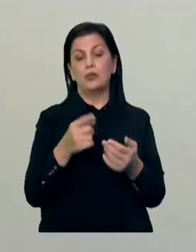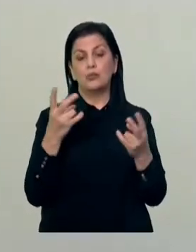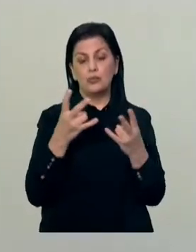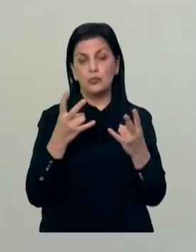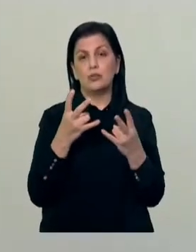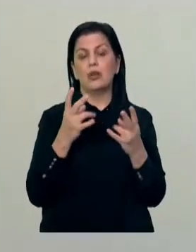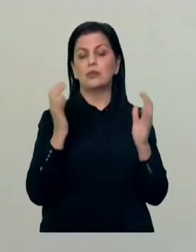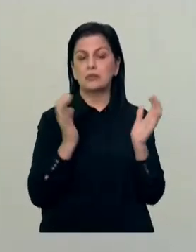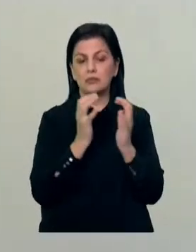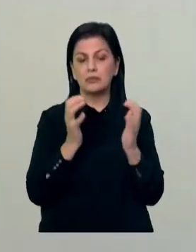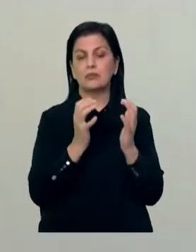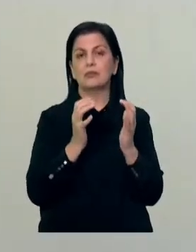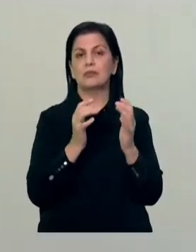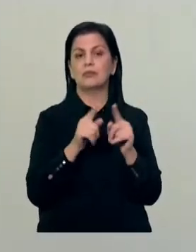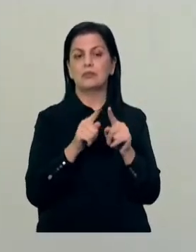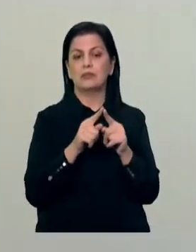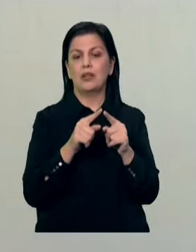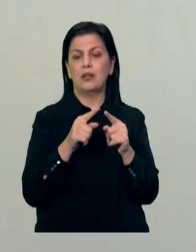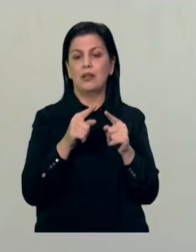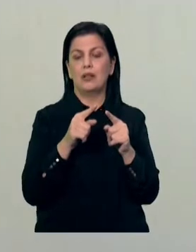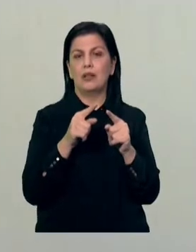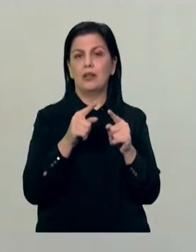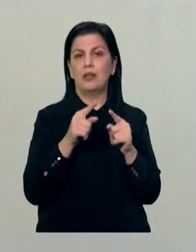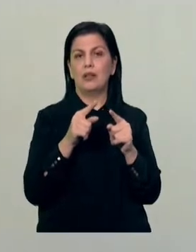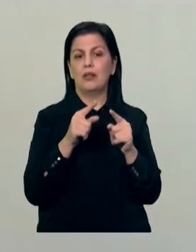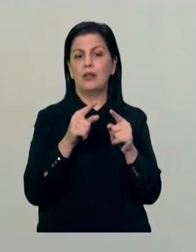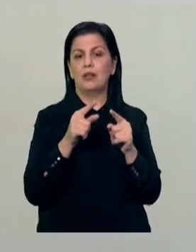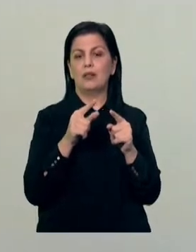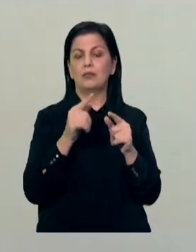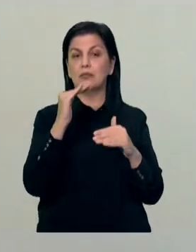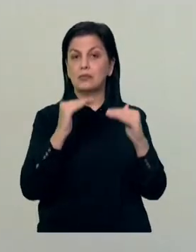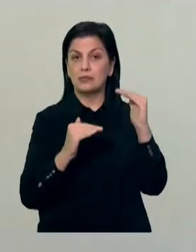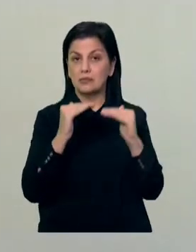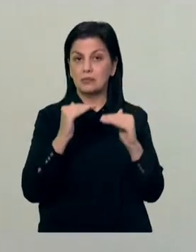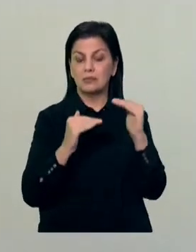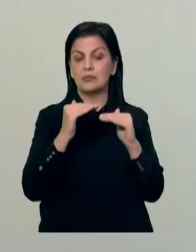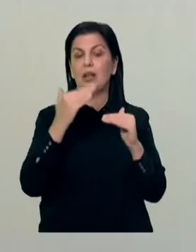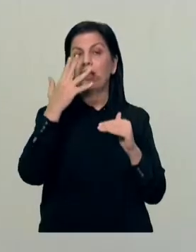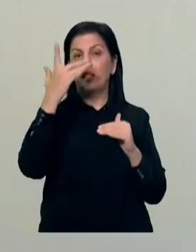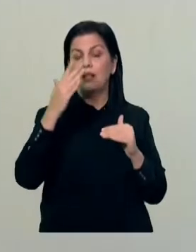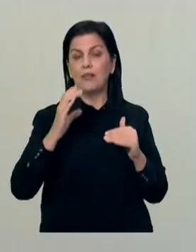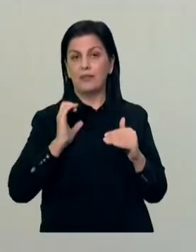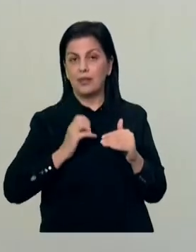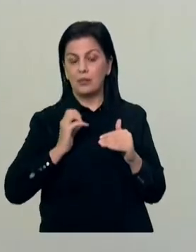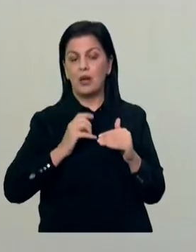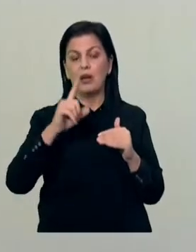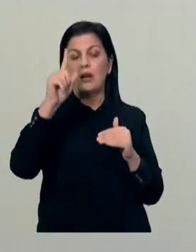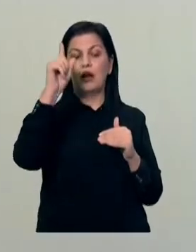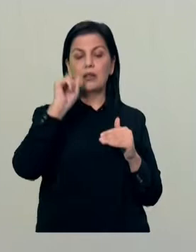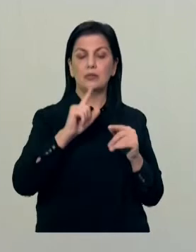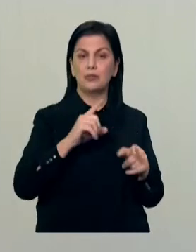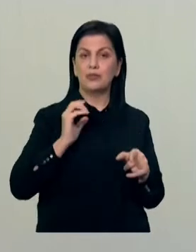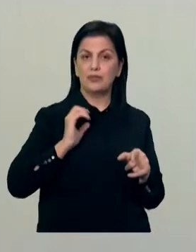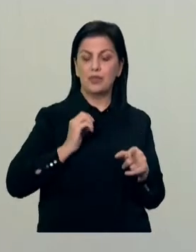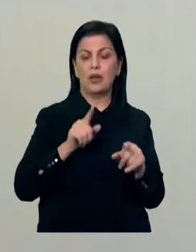məsələsidir ki, yerli taksi şirkətləri bu vergi ödədiyi halda xarici taksi şirkətləri də bu ödəniş eləsin və bu vergini